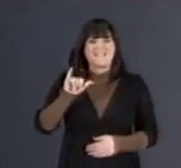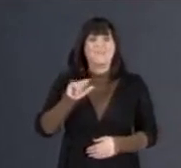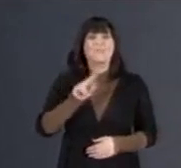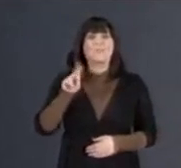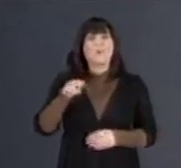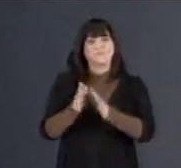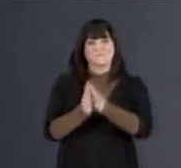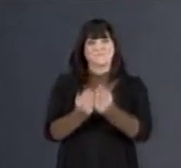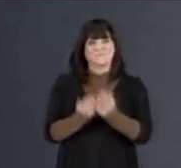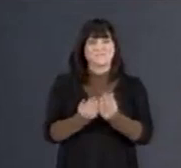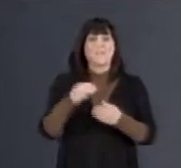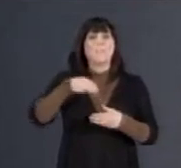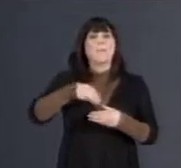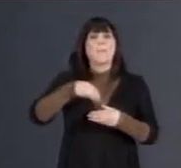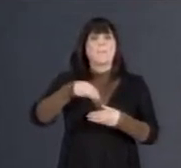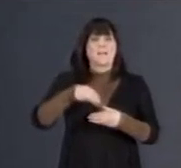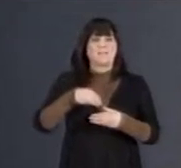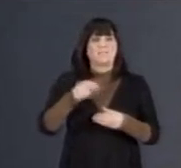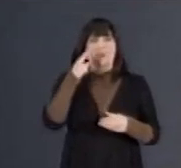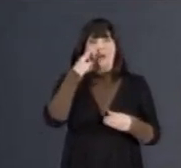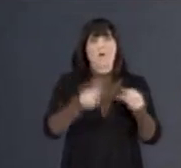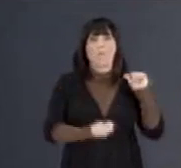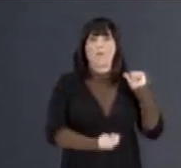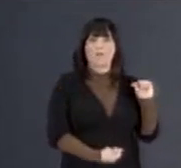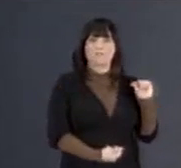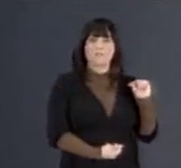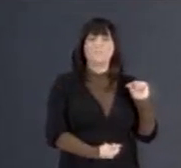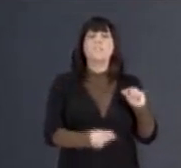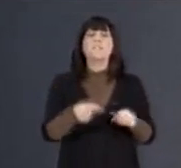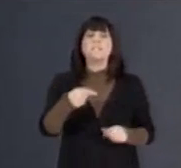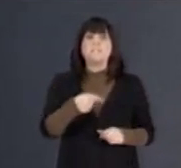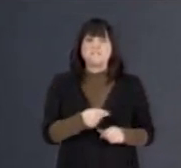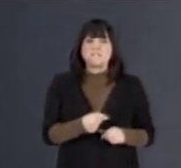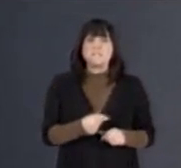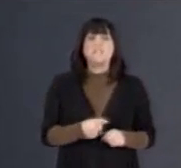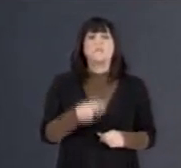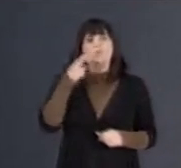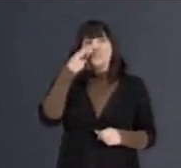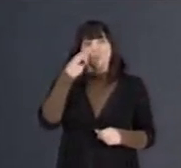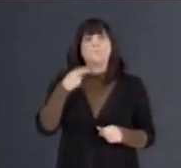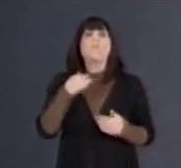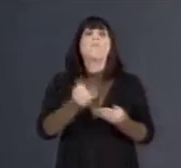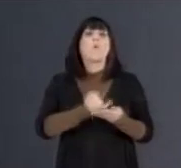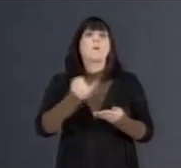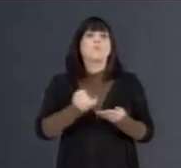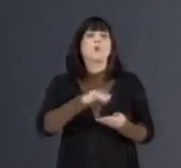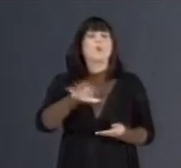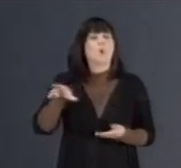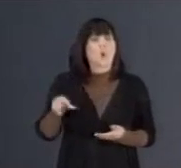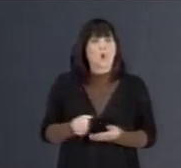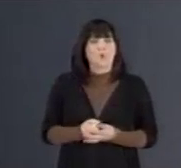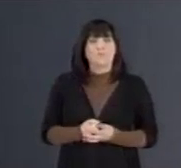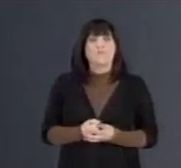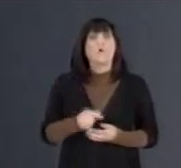għat-truwna associate member għeddin associate member għeddin għandil il-karl kollox għt-tifem